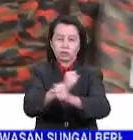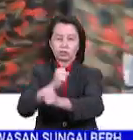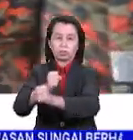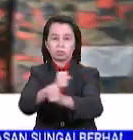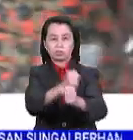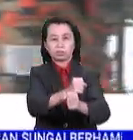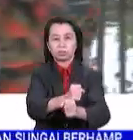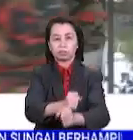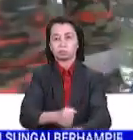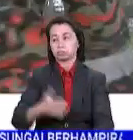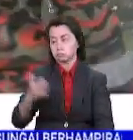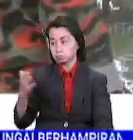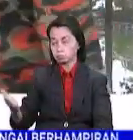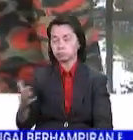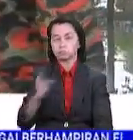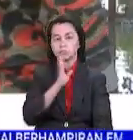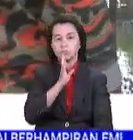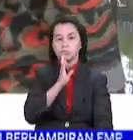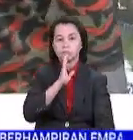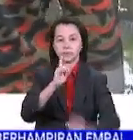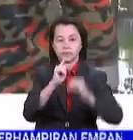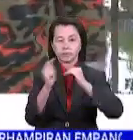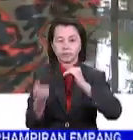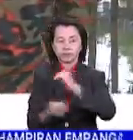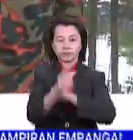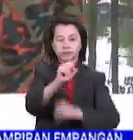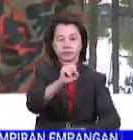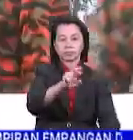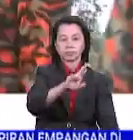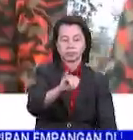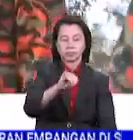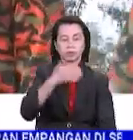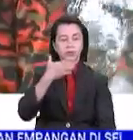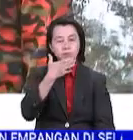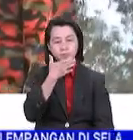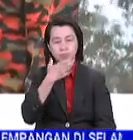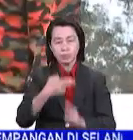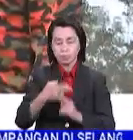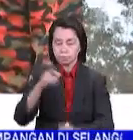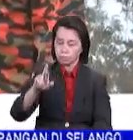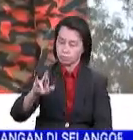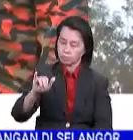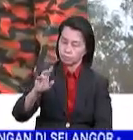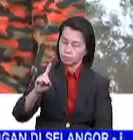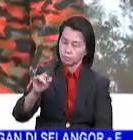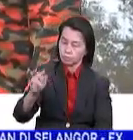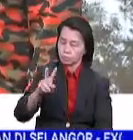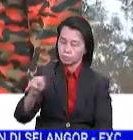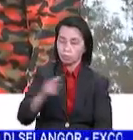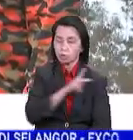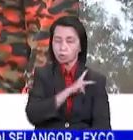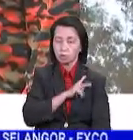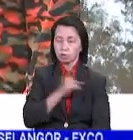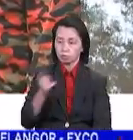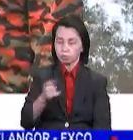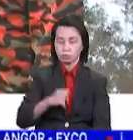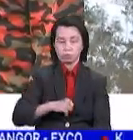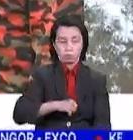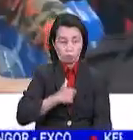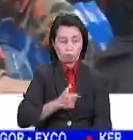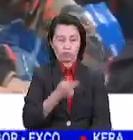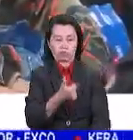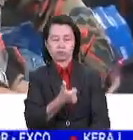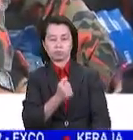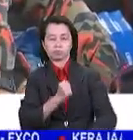Menurut Komander Operasi Banjir Taman Seri Muda, Penguasa Kanan Bom Ber 1 Muhammad Rizwan Hassan. Sebagai ketua, beliau amat berbangga